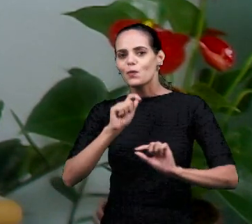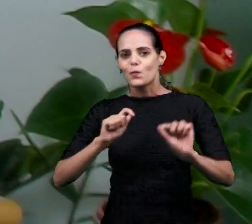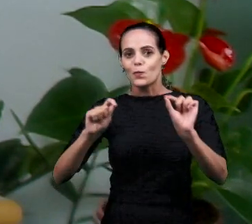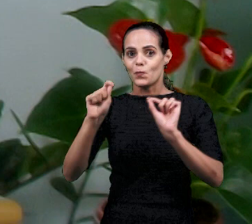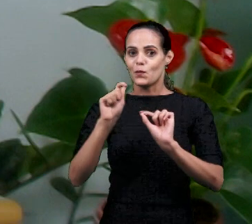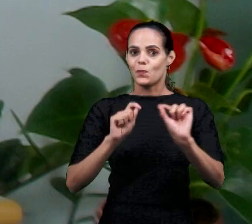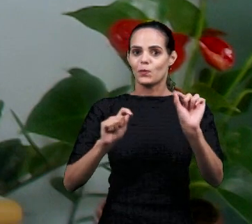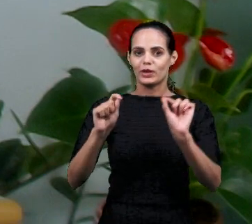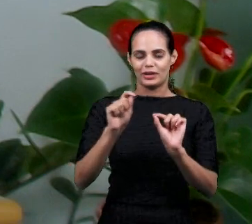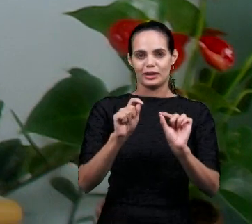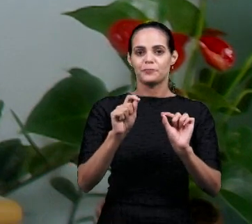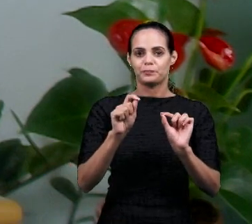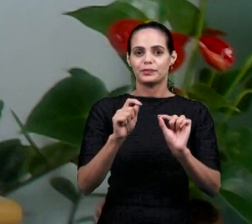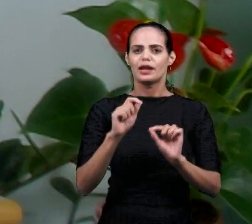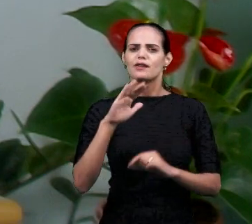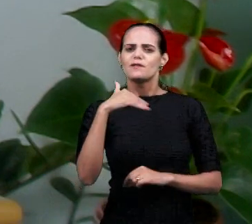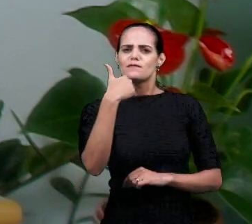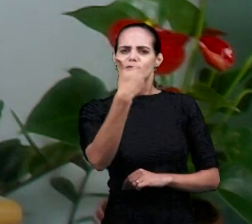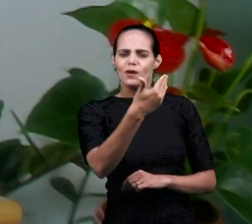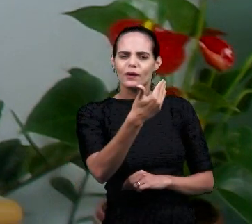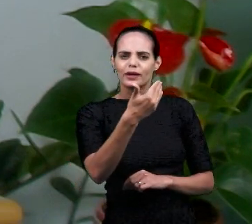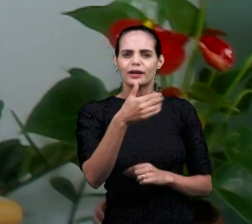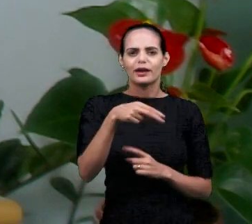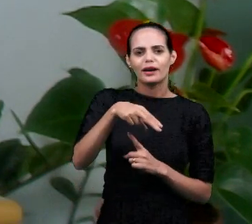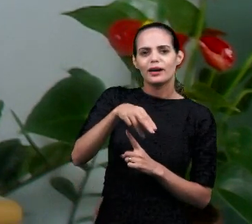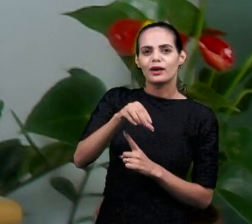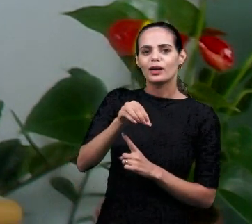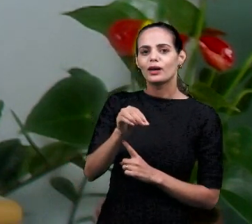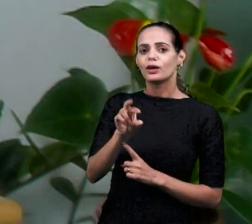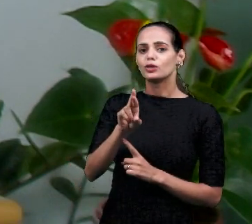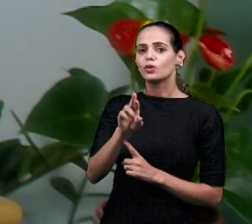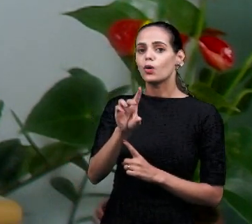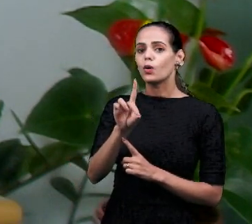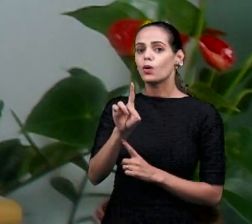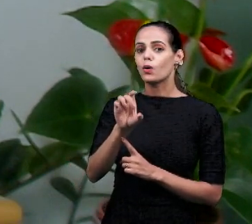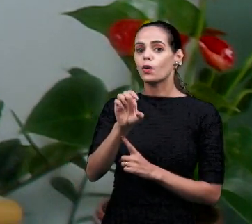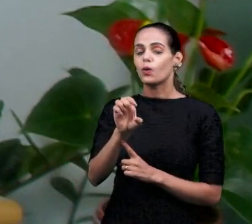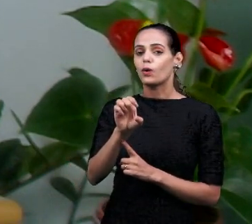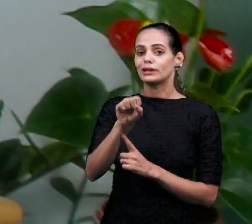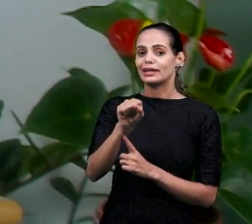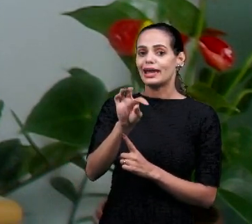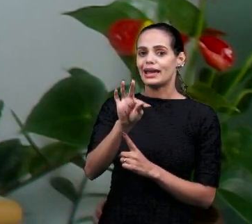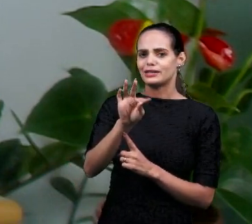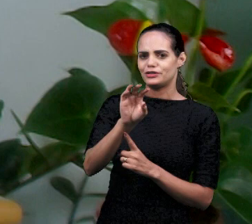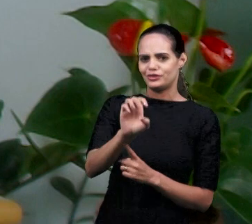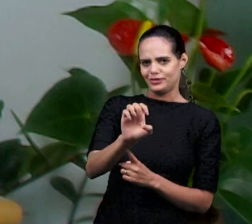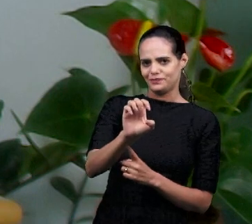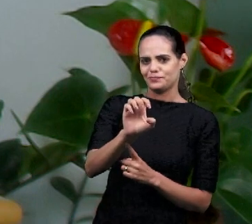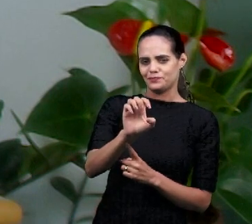l'appréciation, y compris du Nord-Est, des pasteurs du Nord-Est nous écrivent